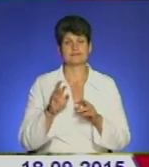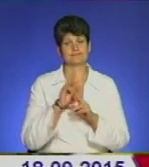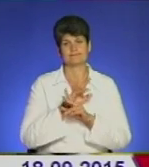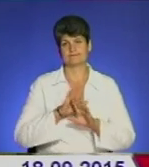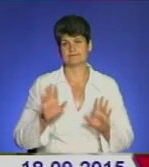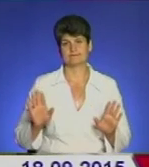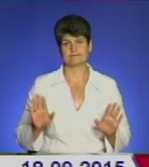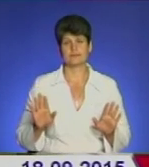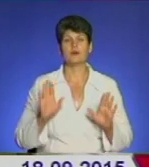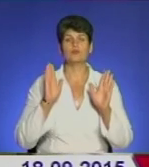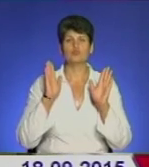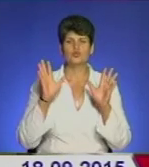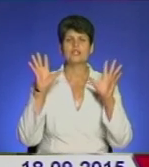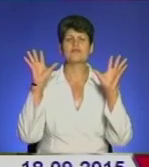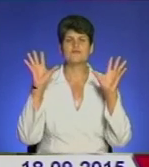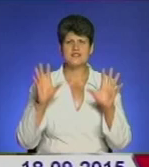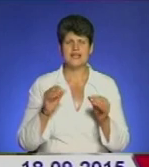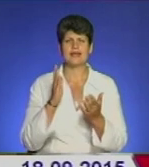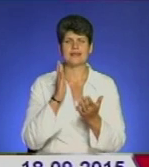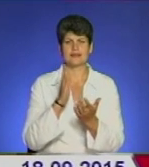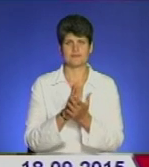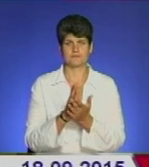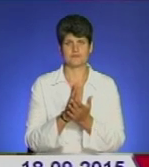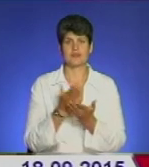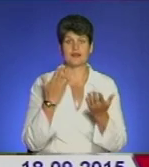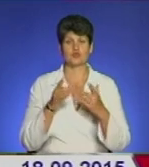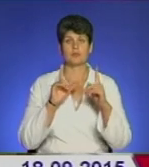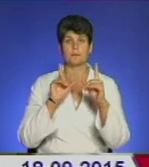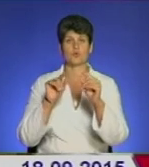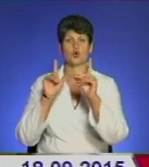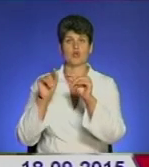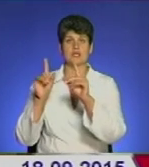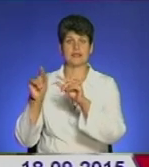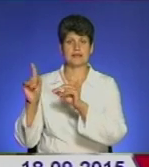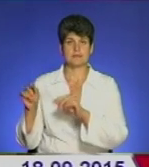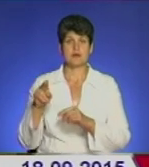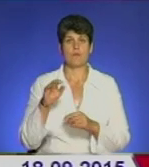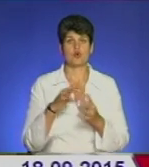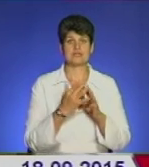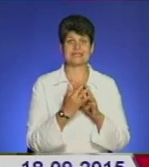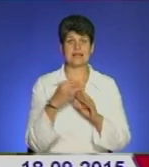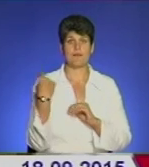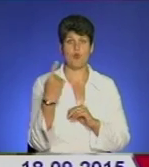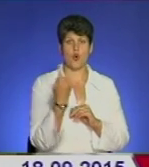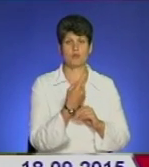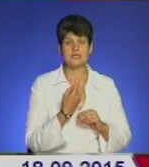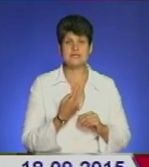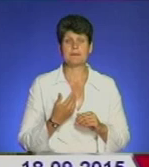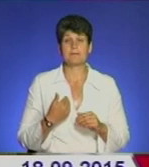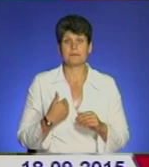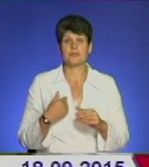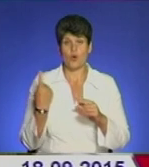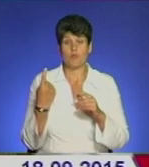зовсім. Буде все. І все є. Якщо ми проїдемося по селам області, ми спеціально